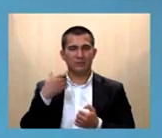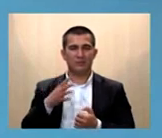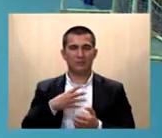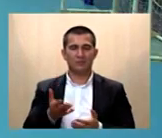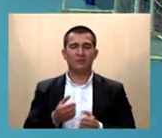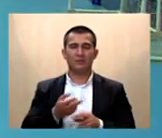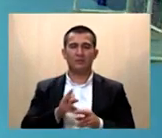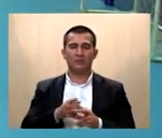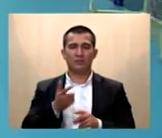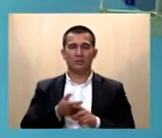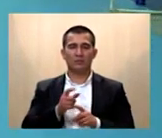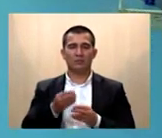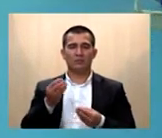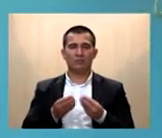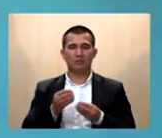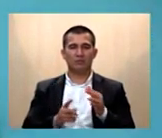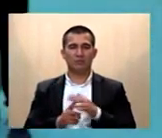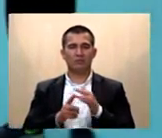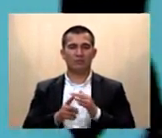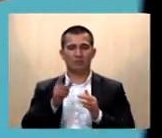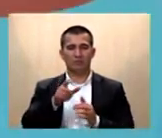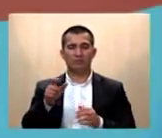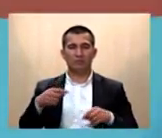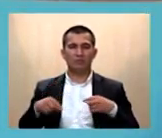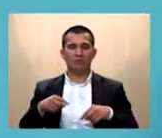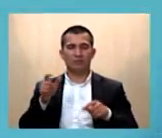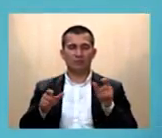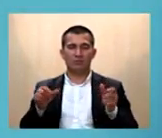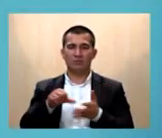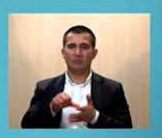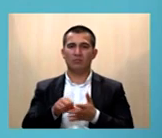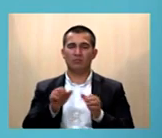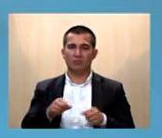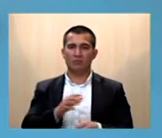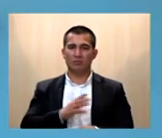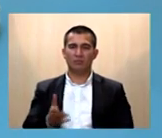nufuzli jamoalarda o'ynovchi sportchi o'quvchilarimiz ham bor.